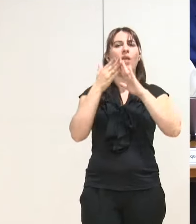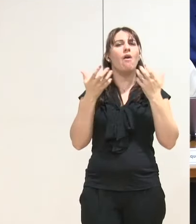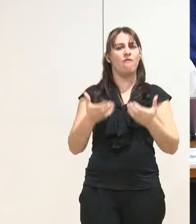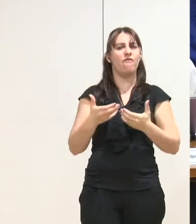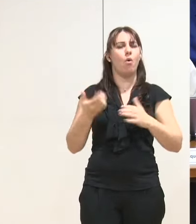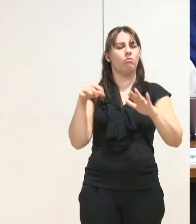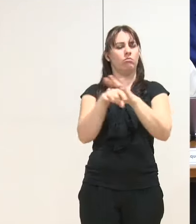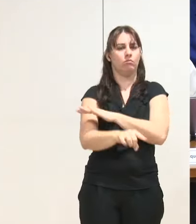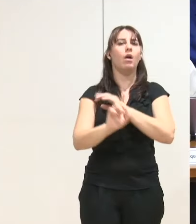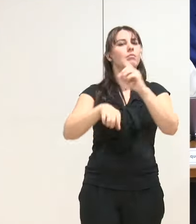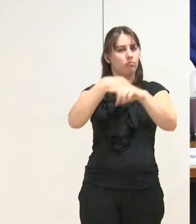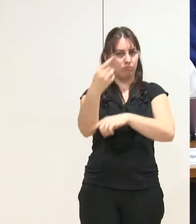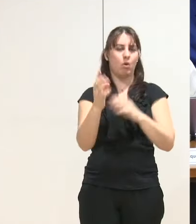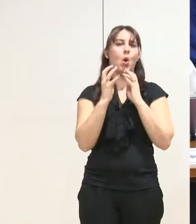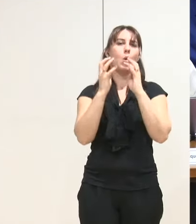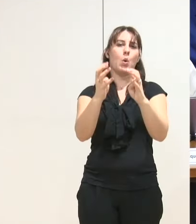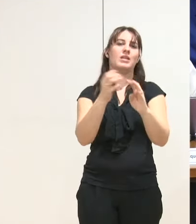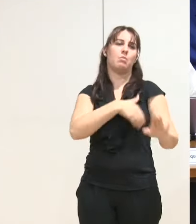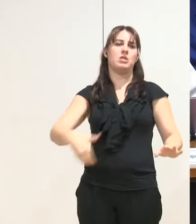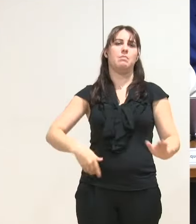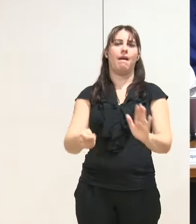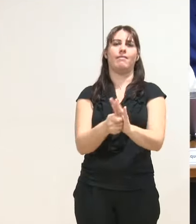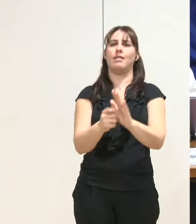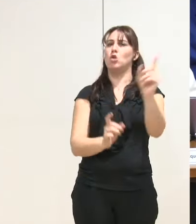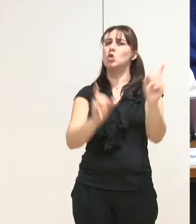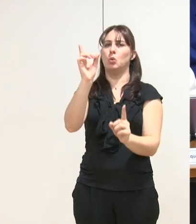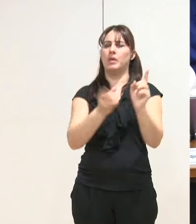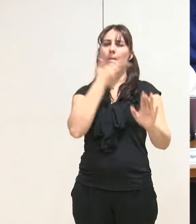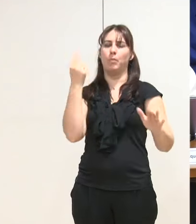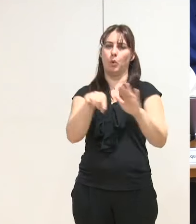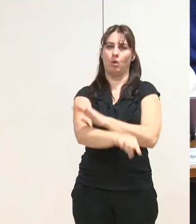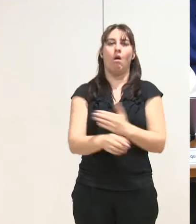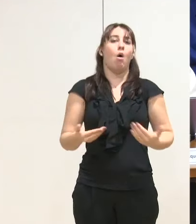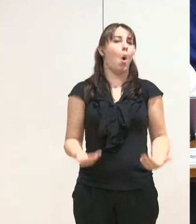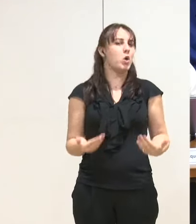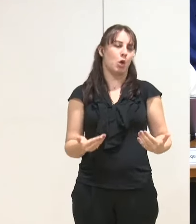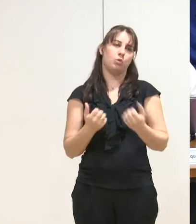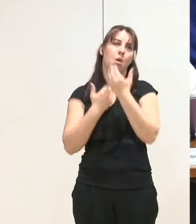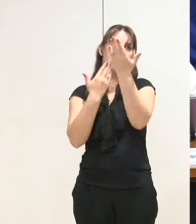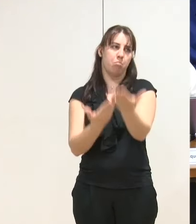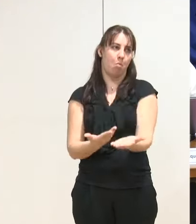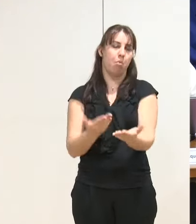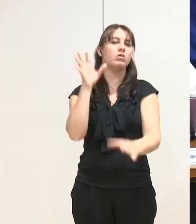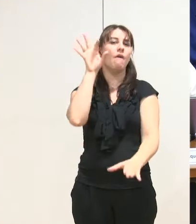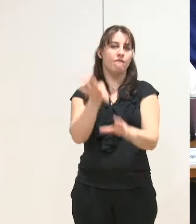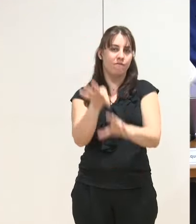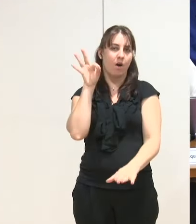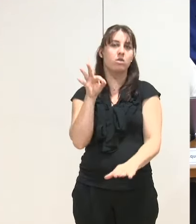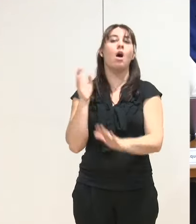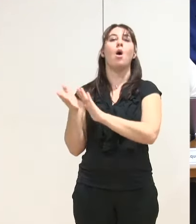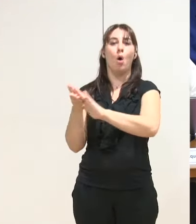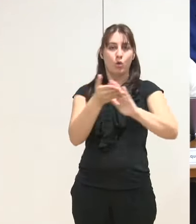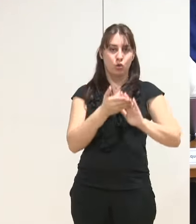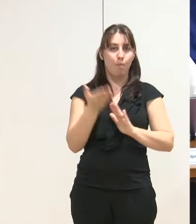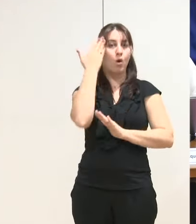en détail au conseil municipal de juillet pour cette ce conseil municipal je vous demande seulement de voter les demandes de subvention